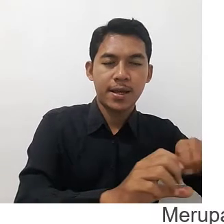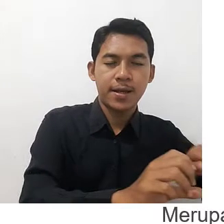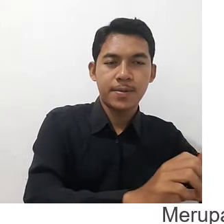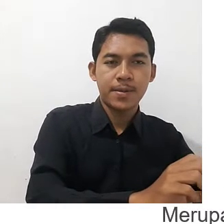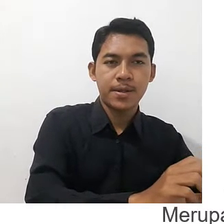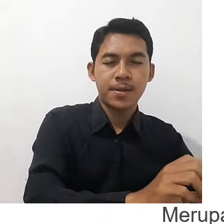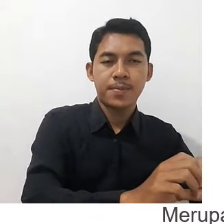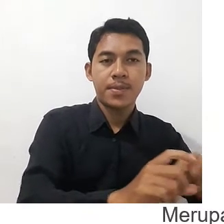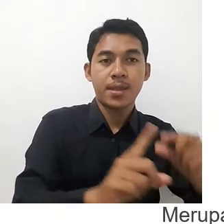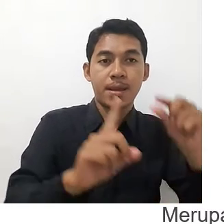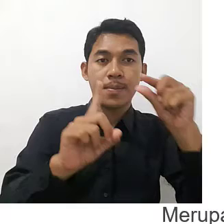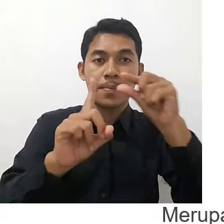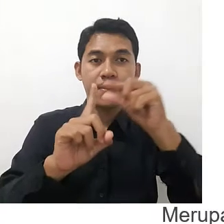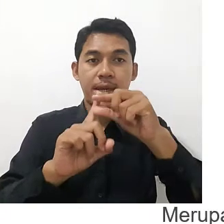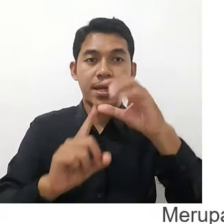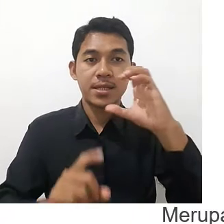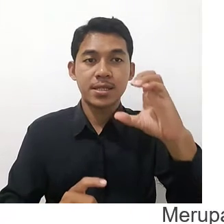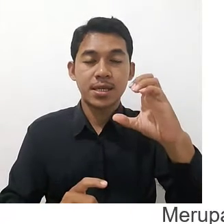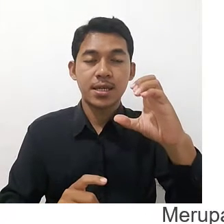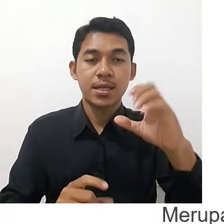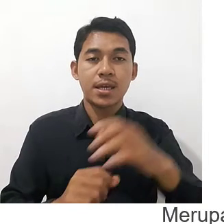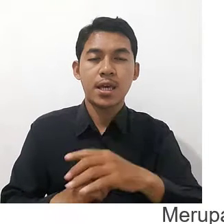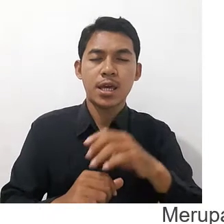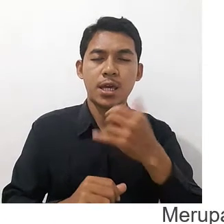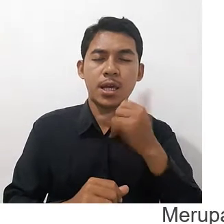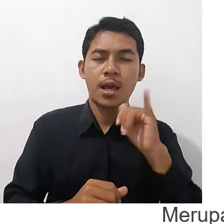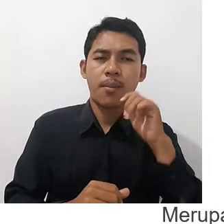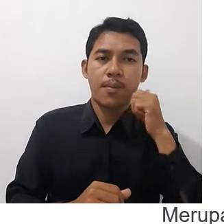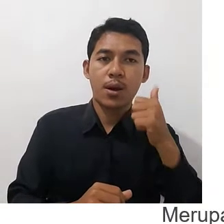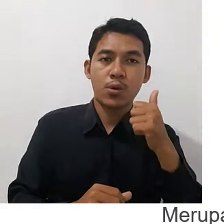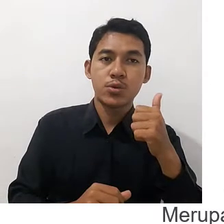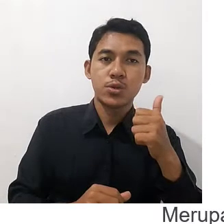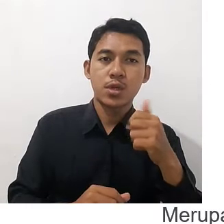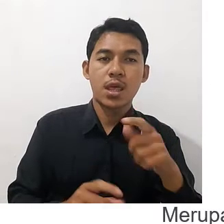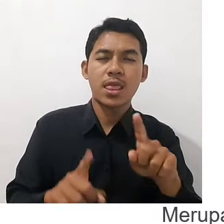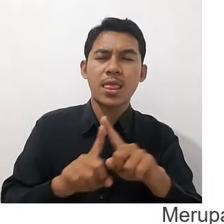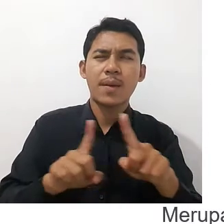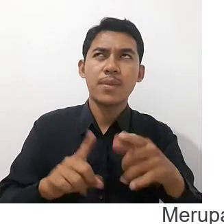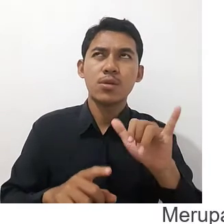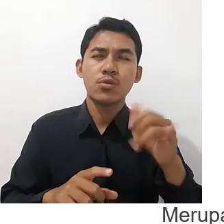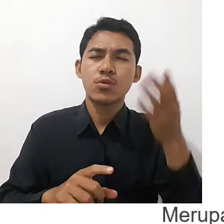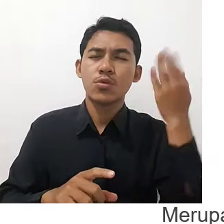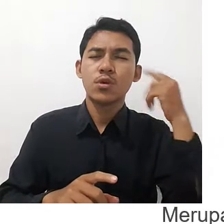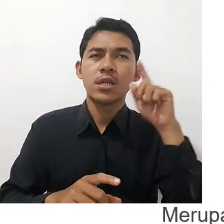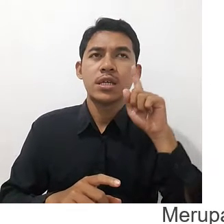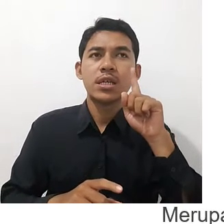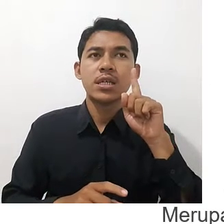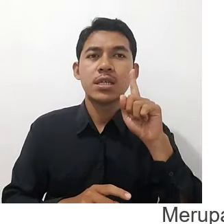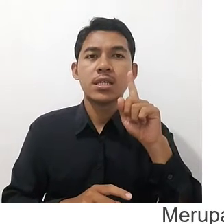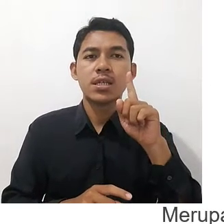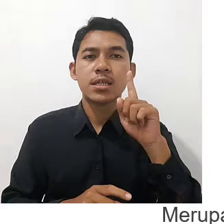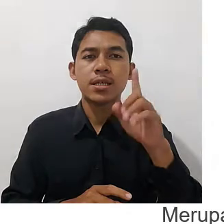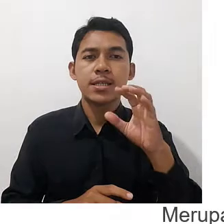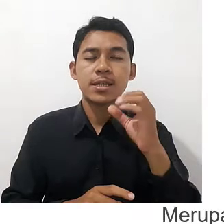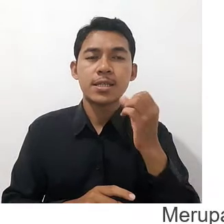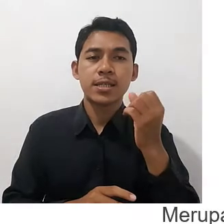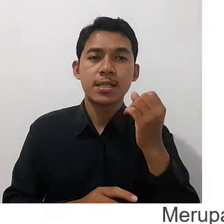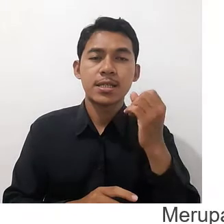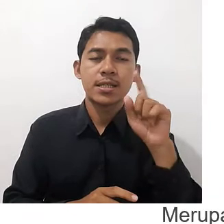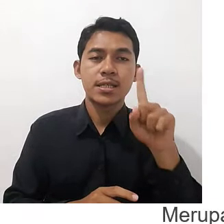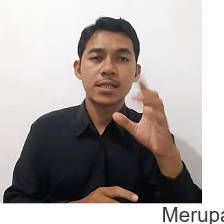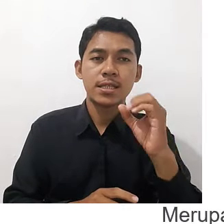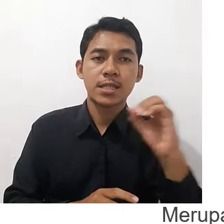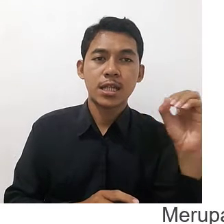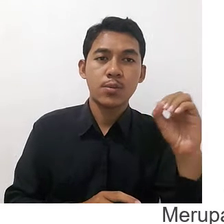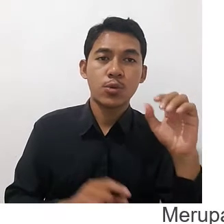dengan spek yang luar biasa. Tapi bandingkan dengan 100 juta di tahun 1904 gitu tuh, mungkin untuk membuat